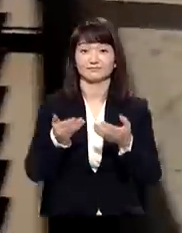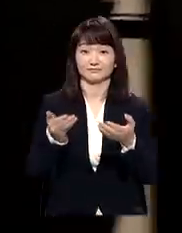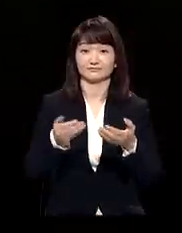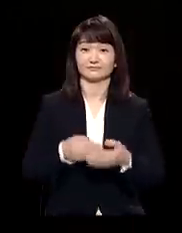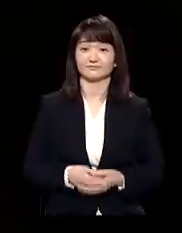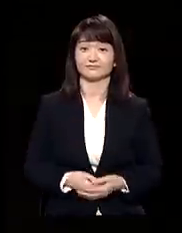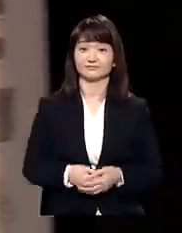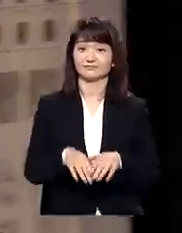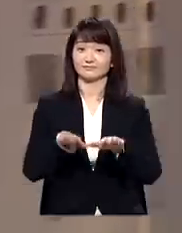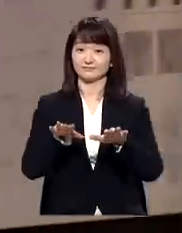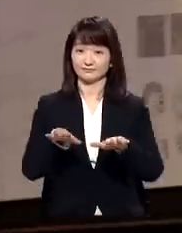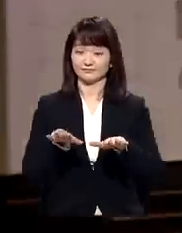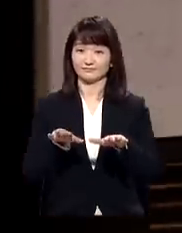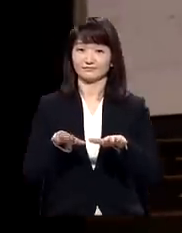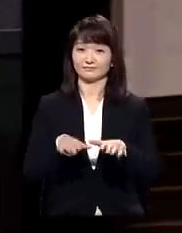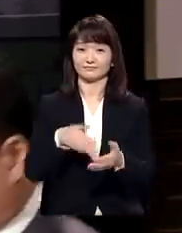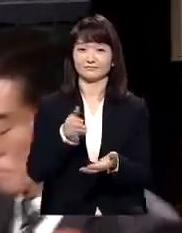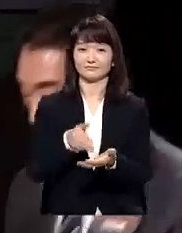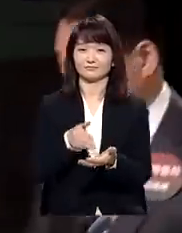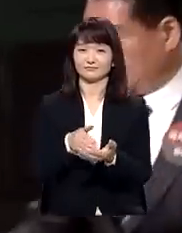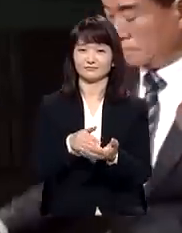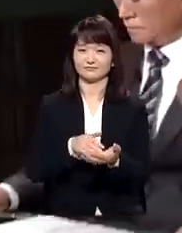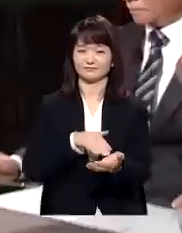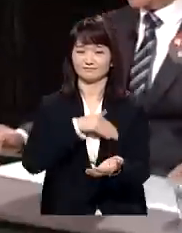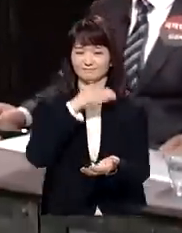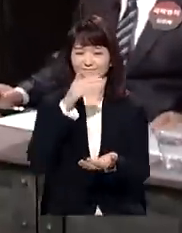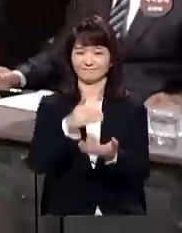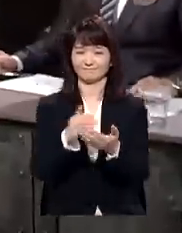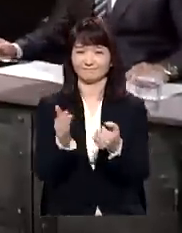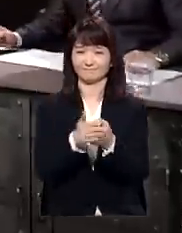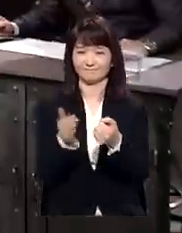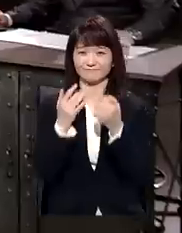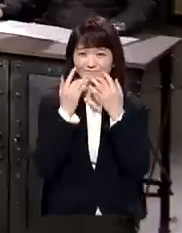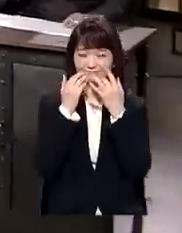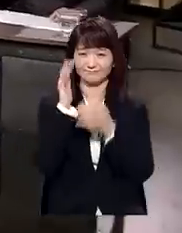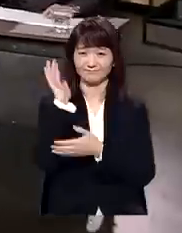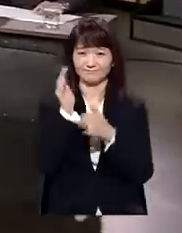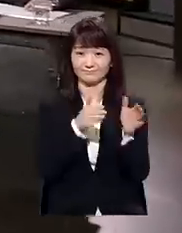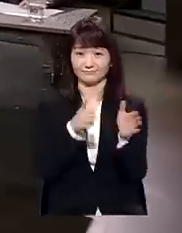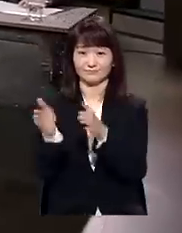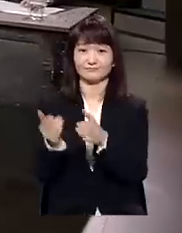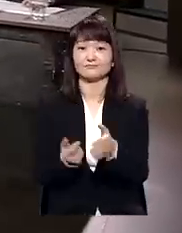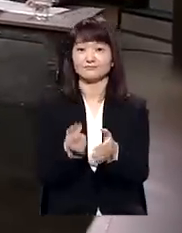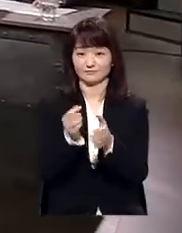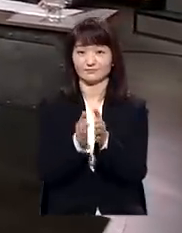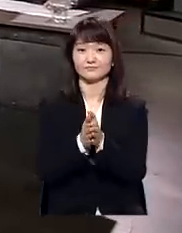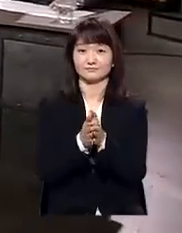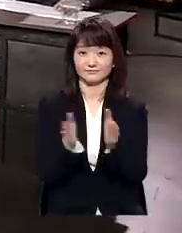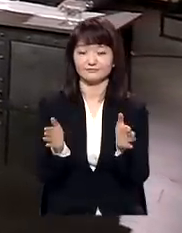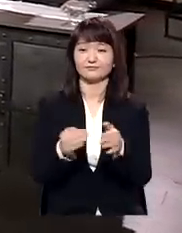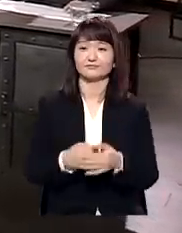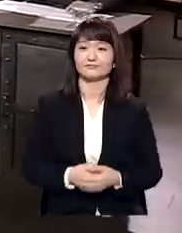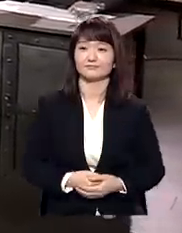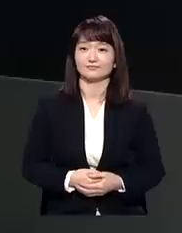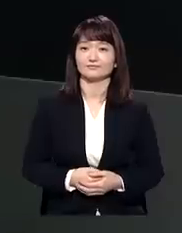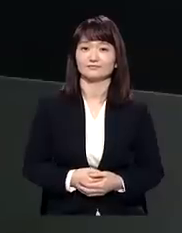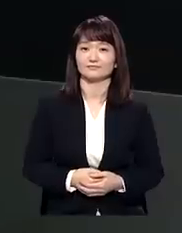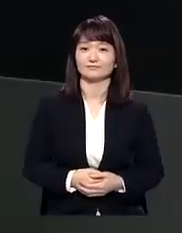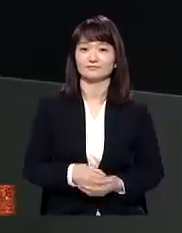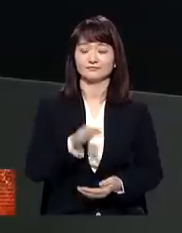안녕하십니까 자 오늘도 드릴 말씀이 많았어요 쓸데없는 얘기는 건너뛰고 바로 시작하도록 하겠습니다 예